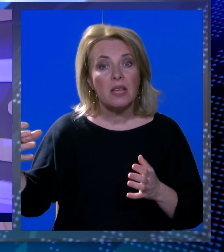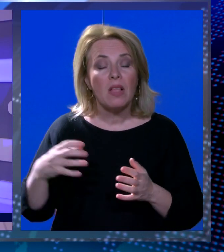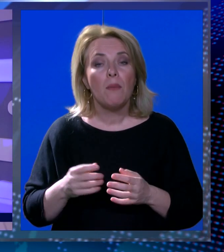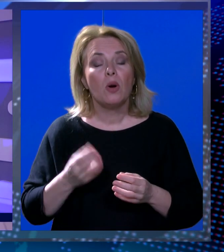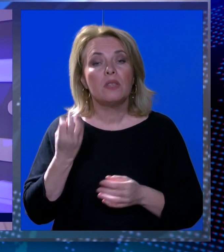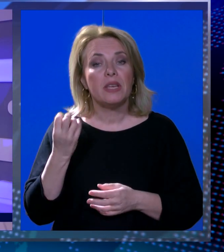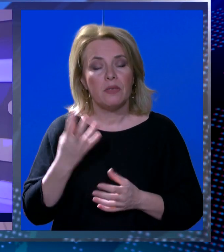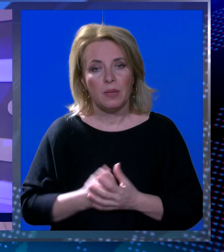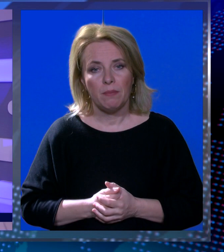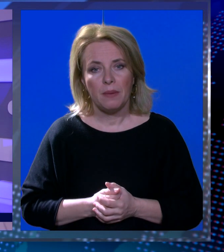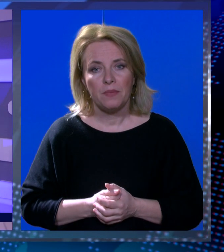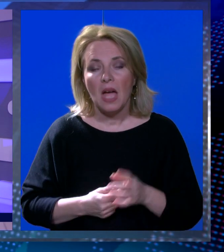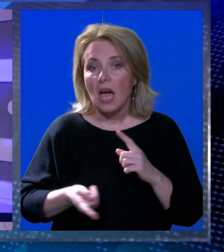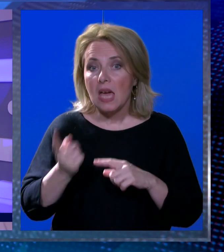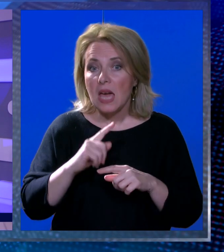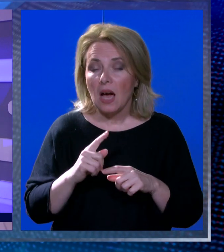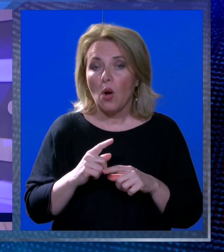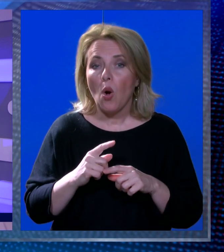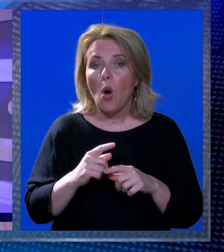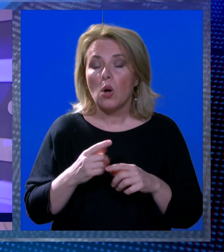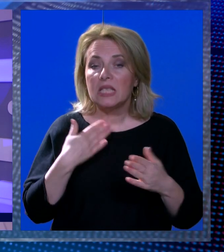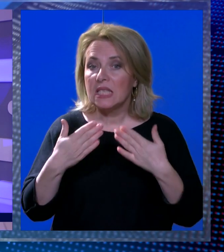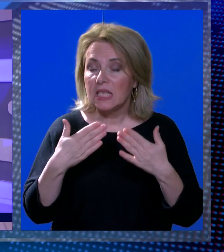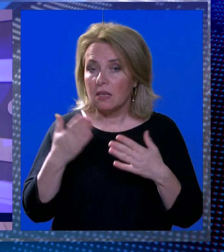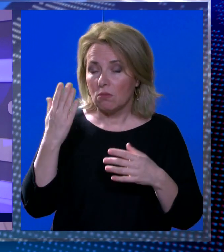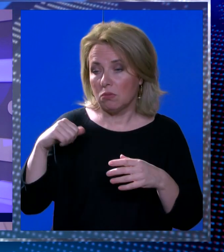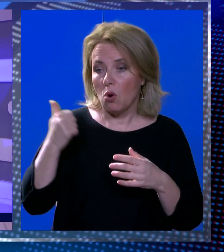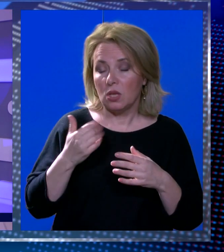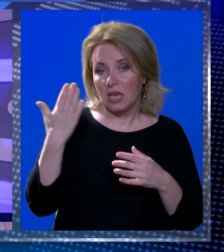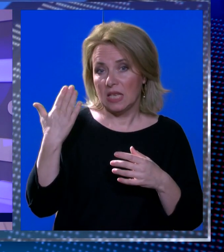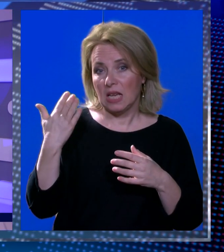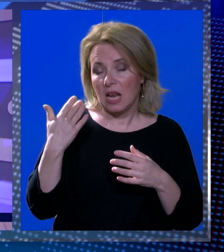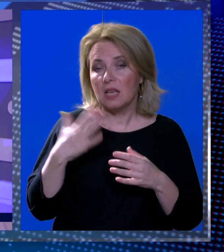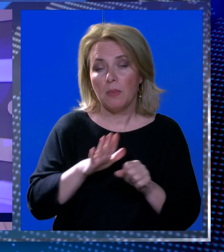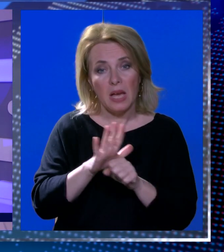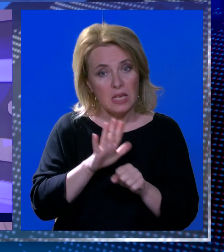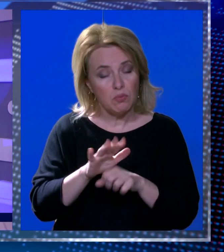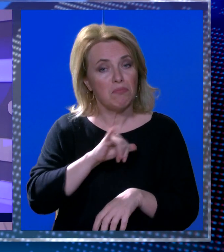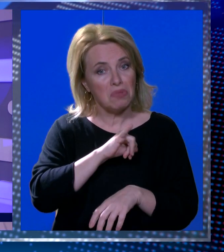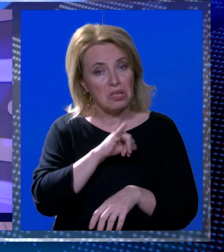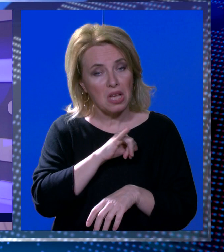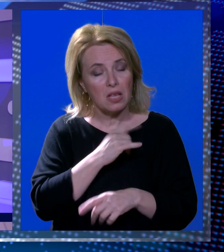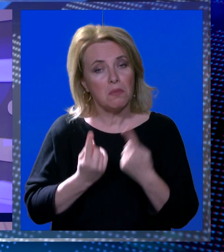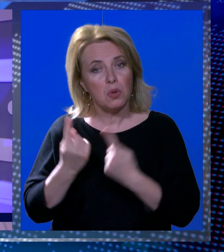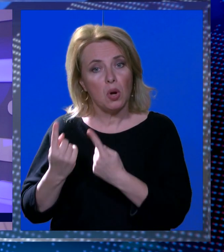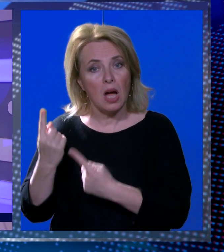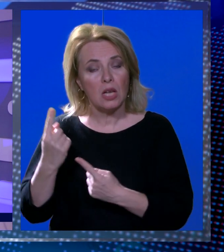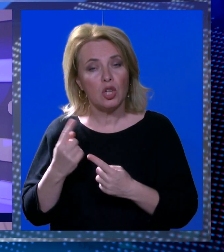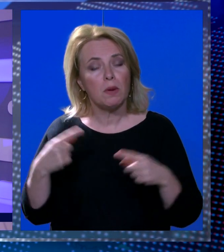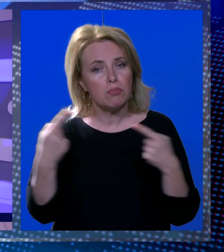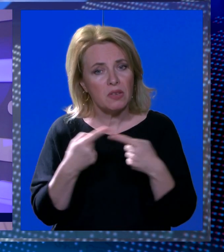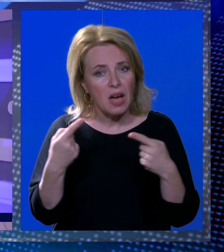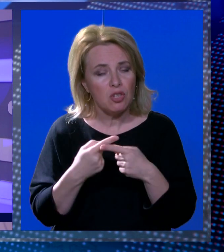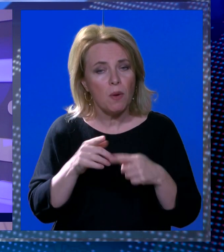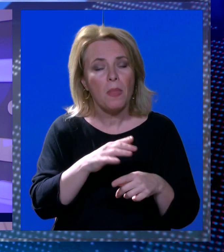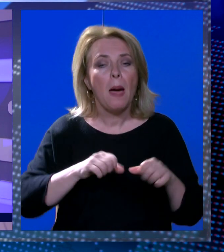Nastavljamo dalje s vijestima. Iako nije bila toliko burna poput nekih prethodnih, godina za nama ipak je bila ispunjena zanimljivim događanjima kao